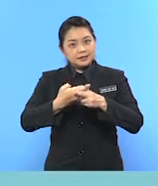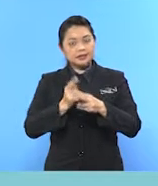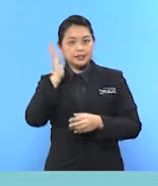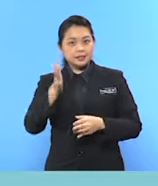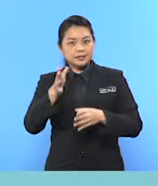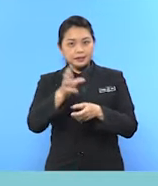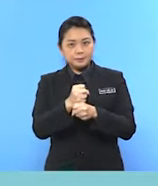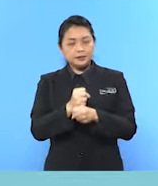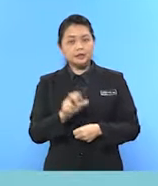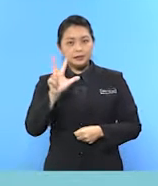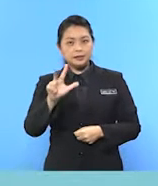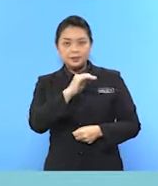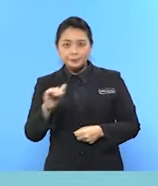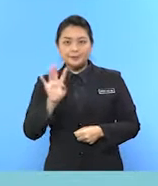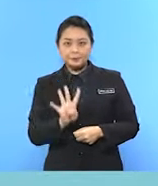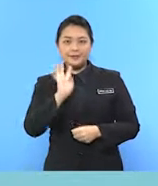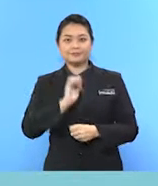Merujuk pula kepada segitiga